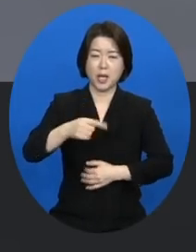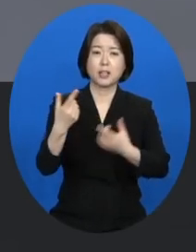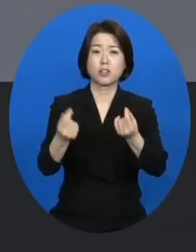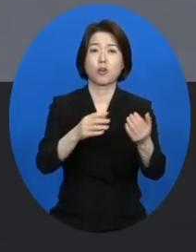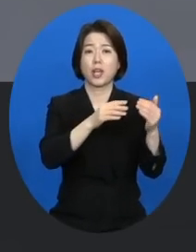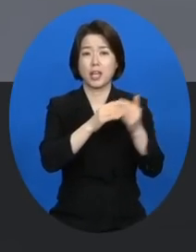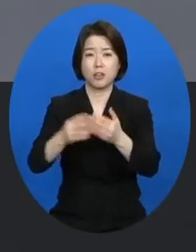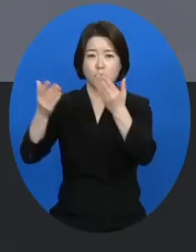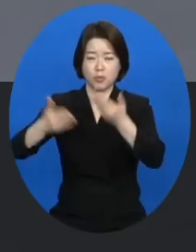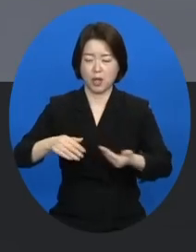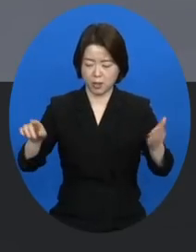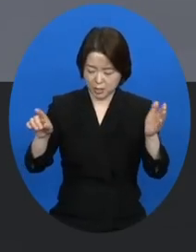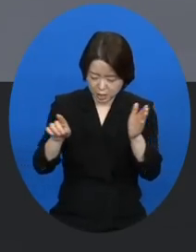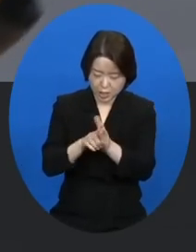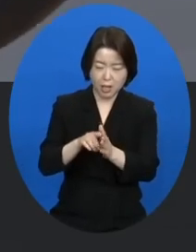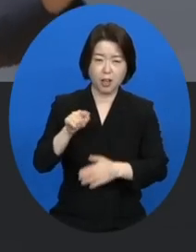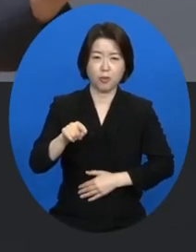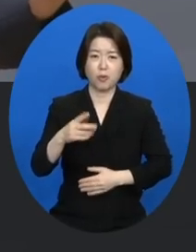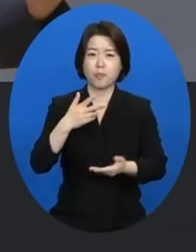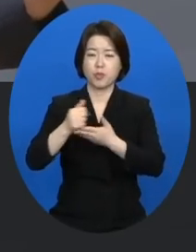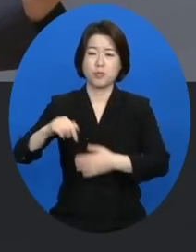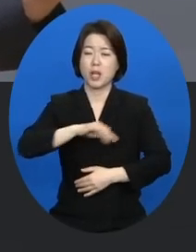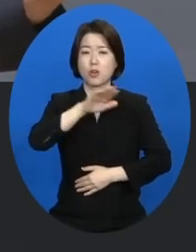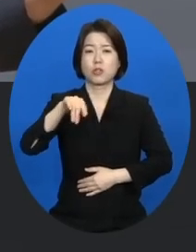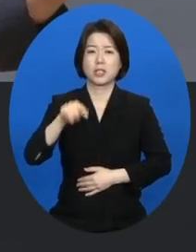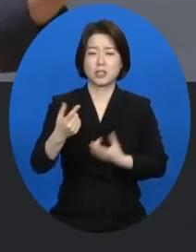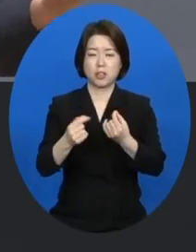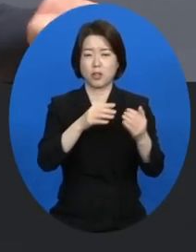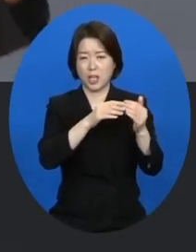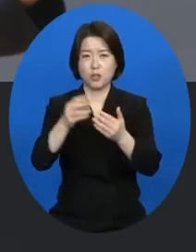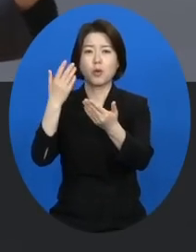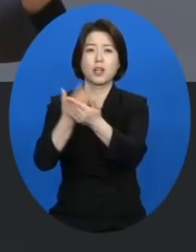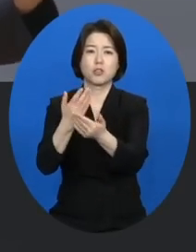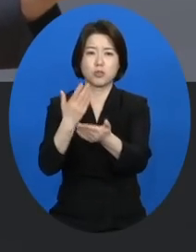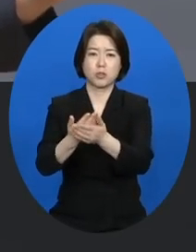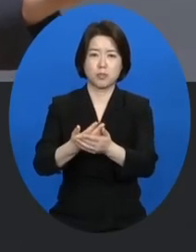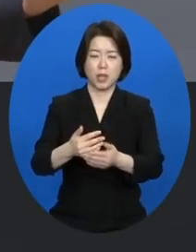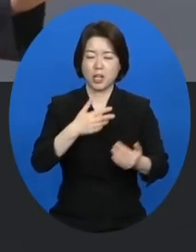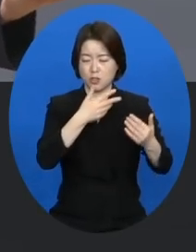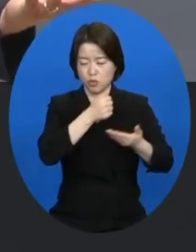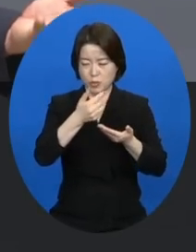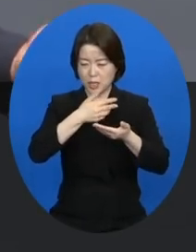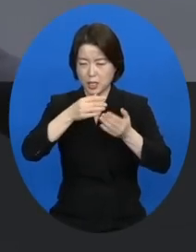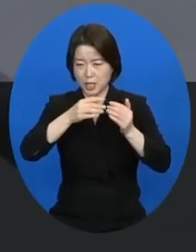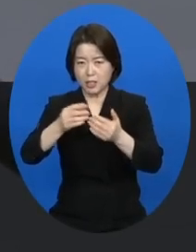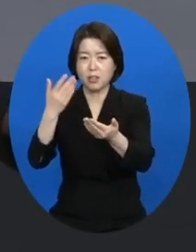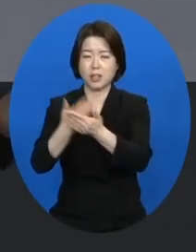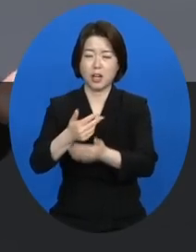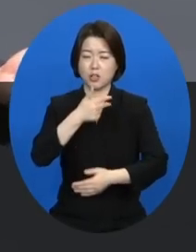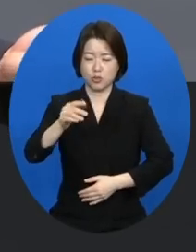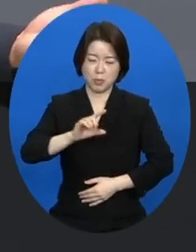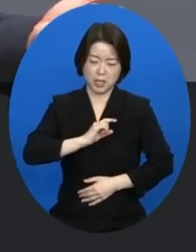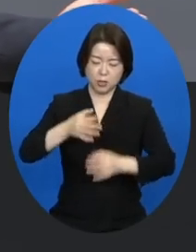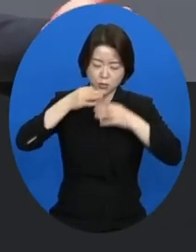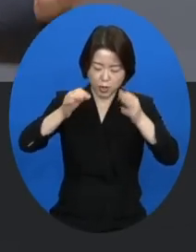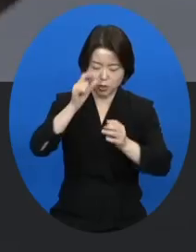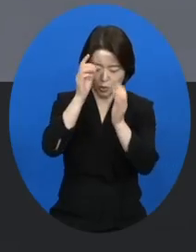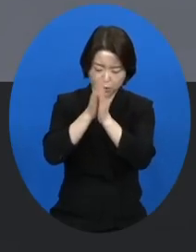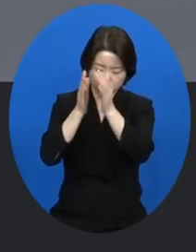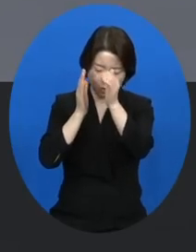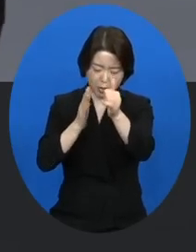인도하고 계심을 신뢰하며 주님 우리를 이렇게 인도하여 주시옵소서. 주여 이끌어 나가달라고 우리 주여 한번 외치고 기도하도록